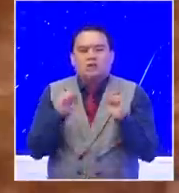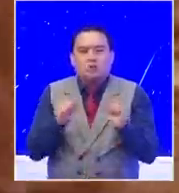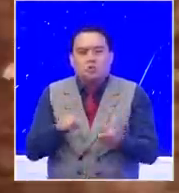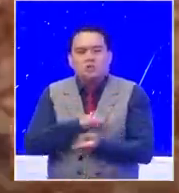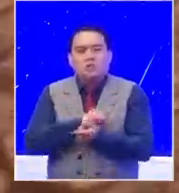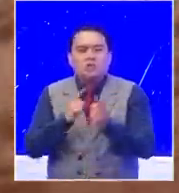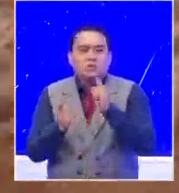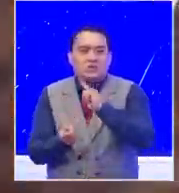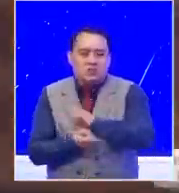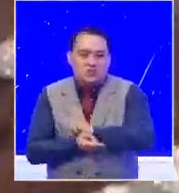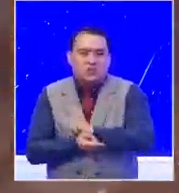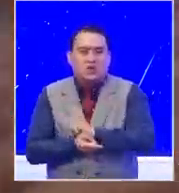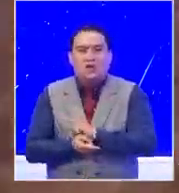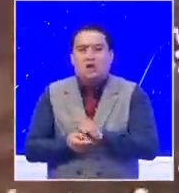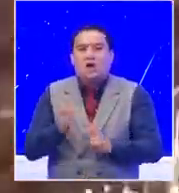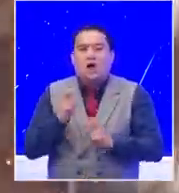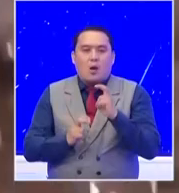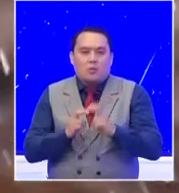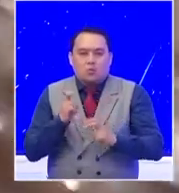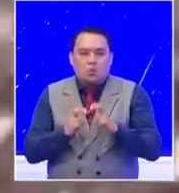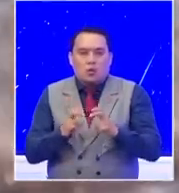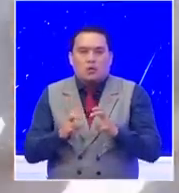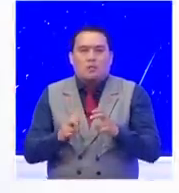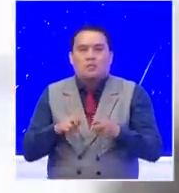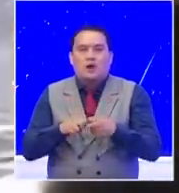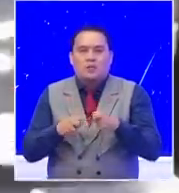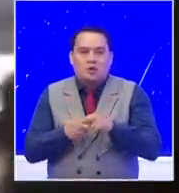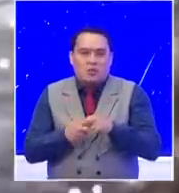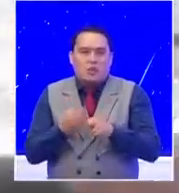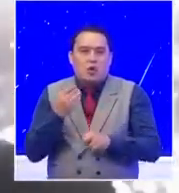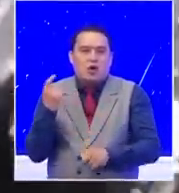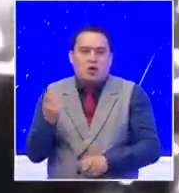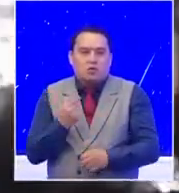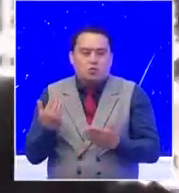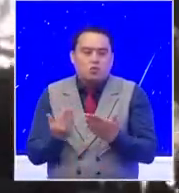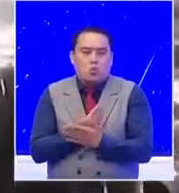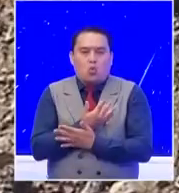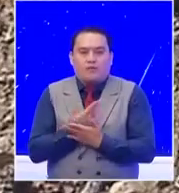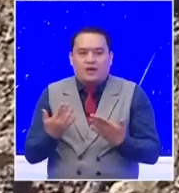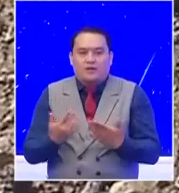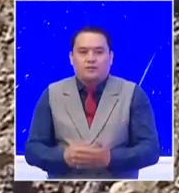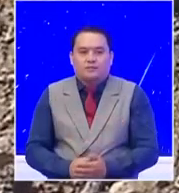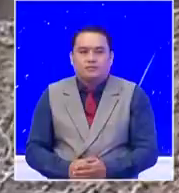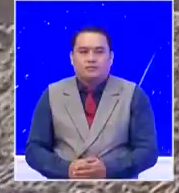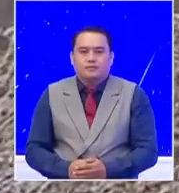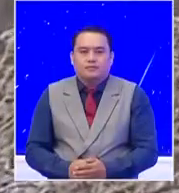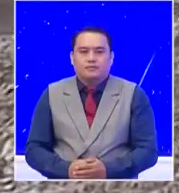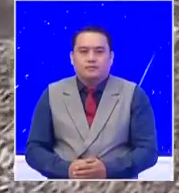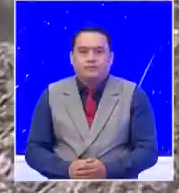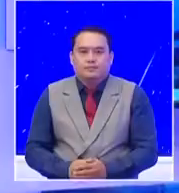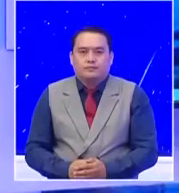может измениться. Норильский комбинат может стать головной болью для экологов на многие десятилетия.